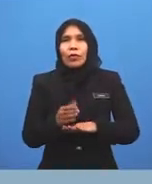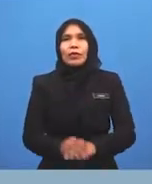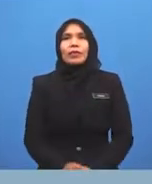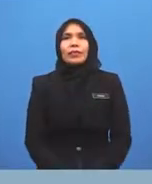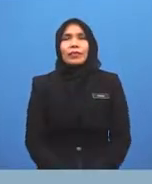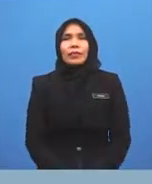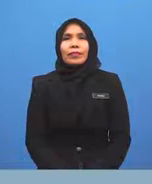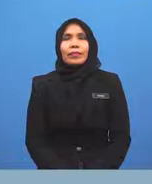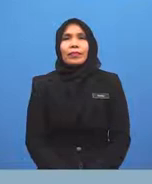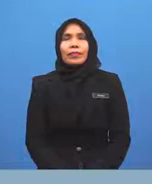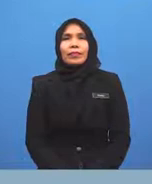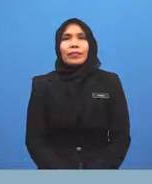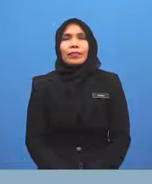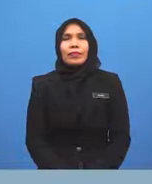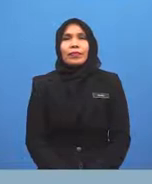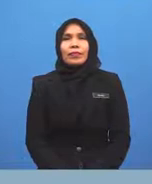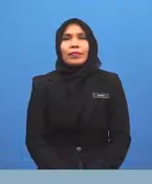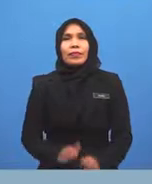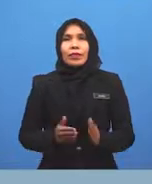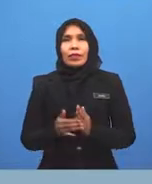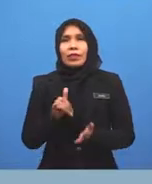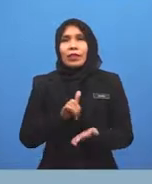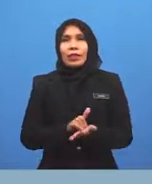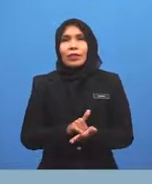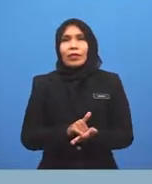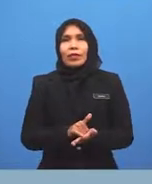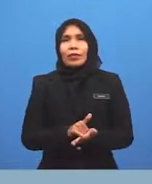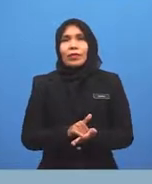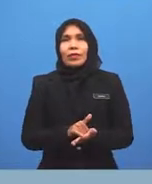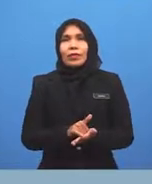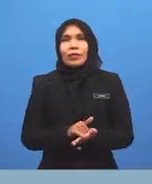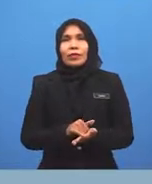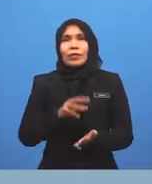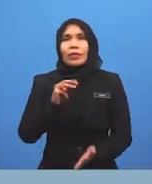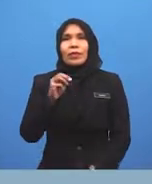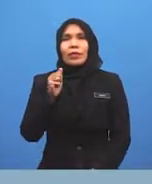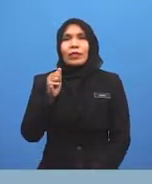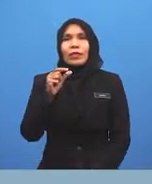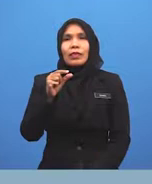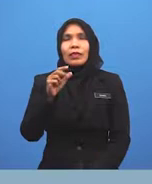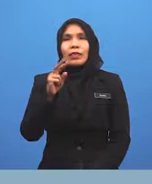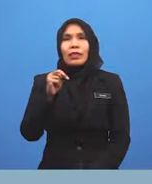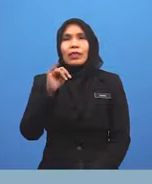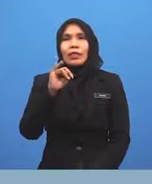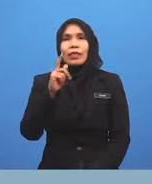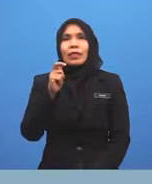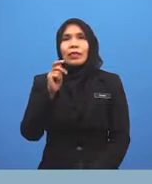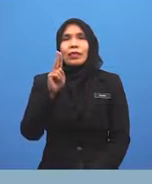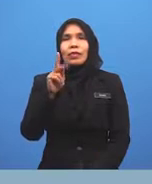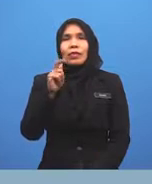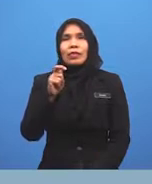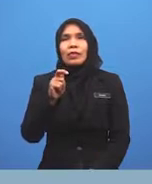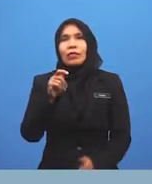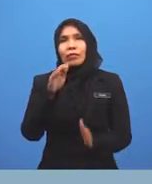magnet. Oleh itu, magnitud arus aruhan yang terhasil semakin